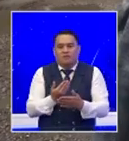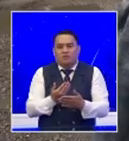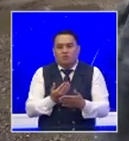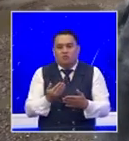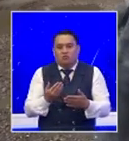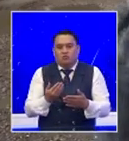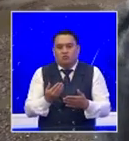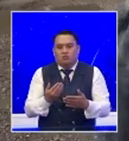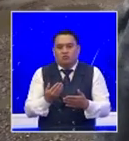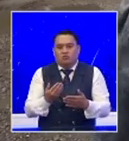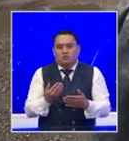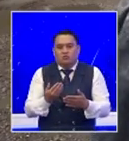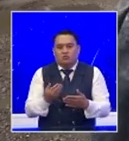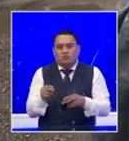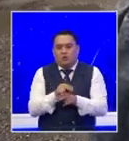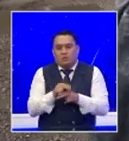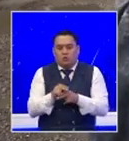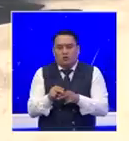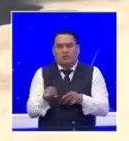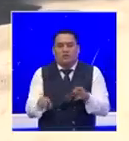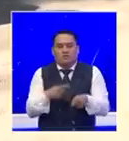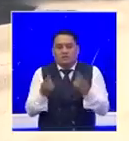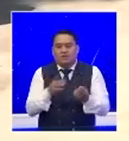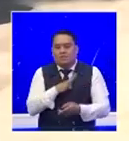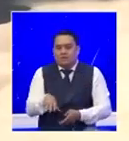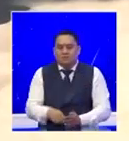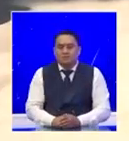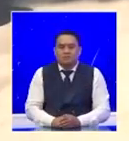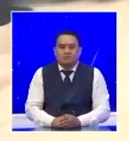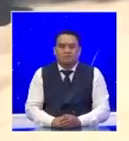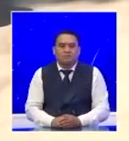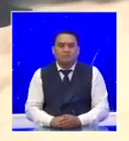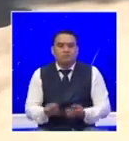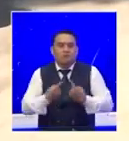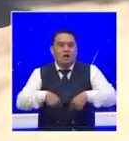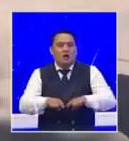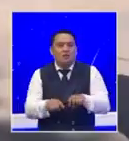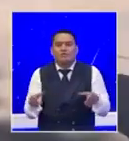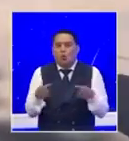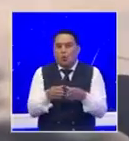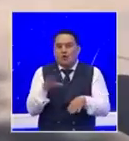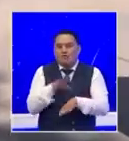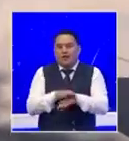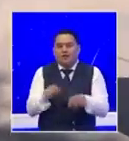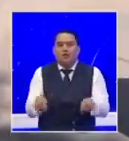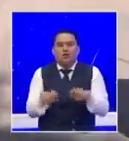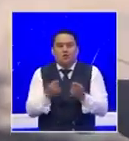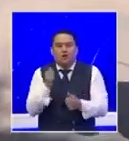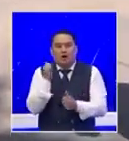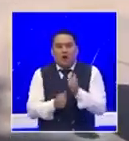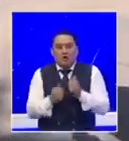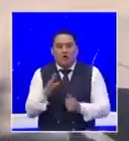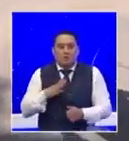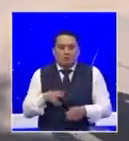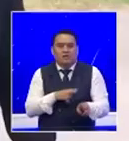таком, как видите, вот в таком состоянии. Во время прошедшего рейда члены мониторинговой группы выявили немало нарушений, каждое из которых